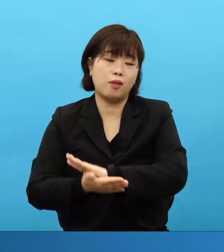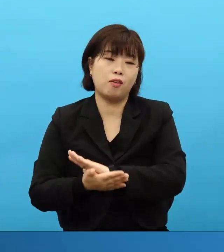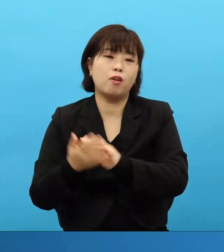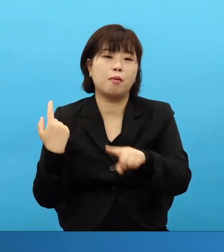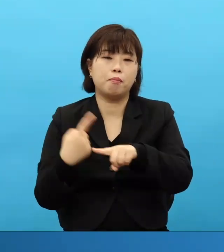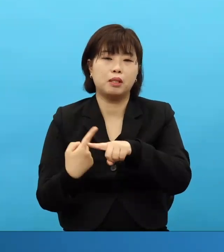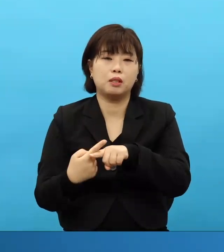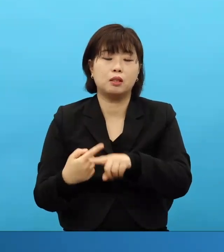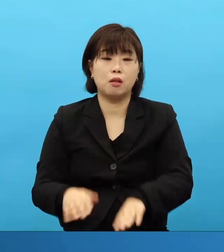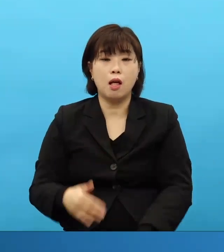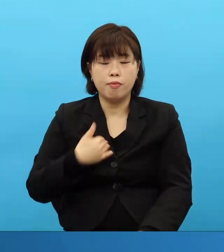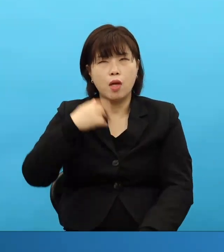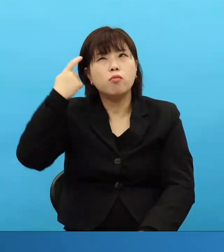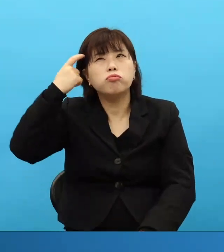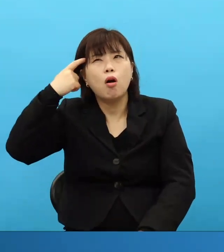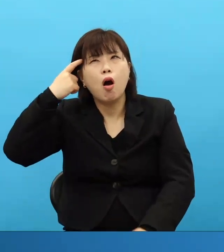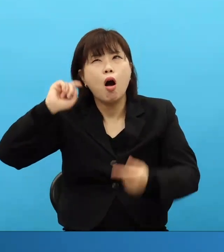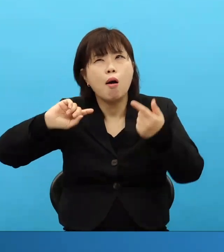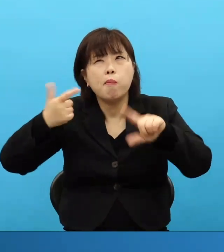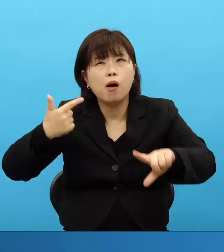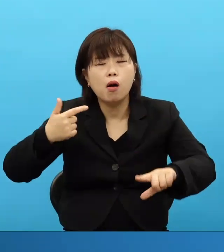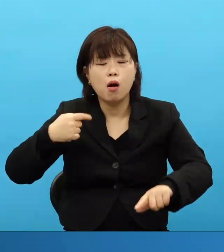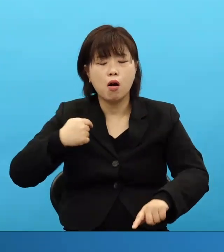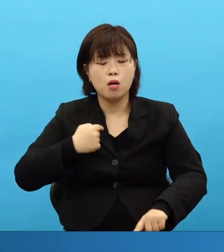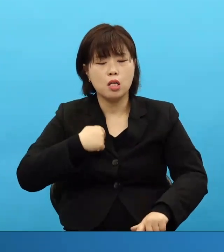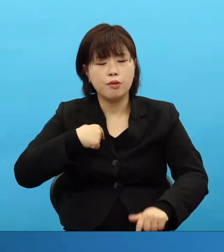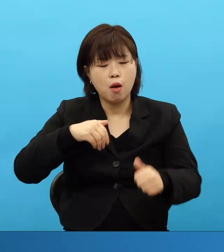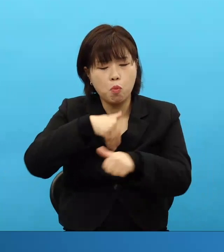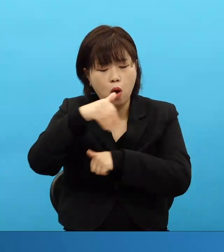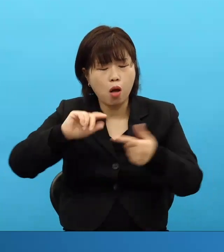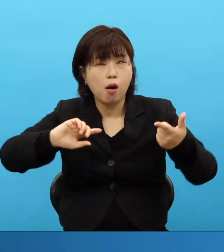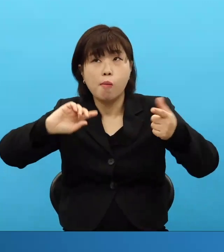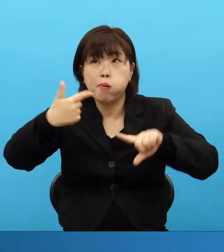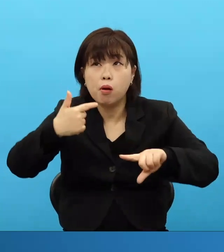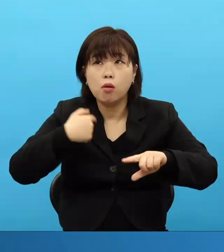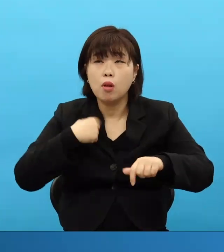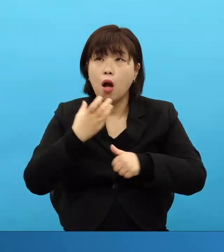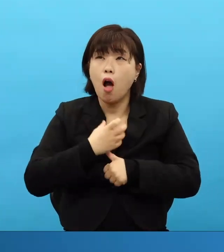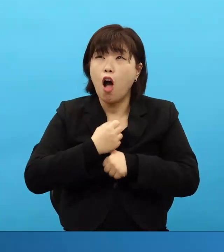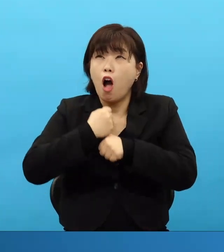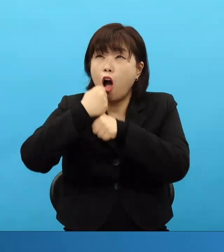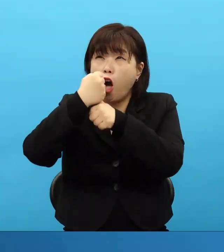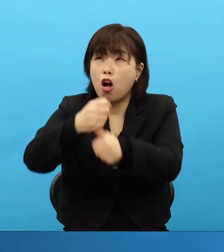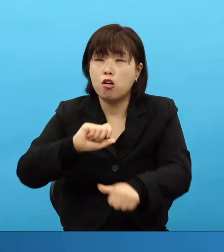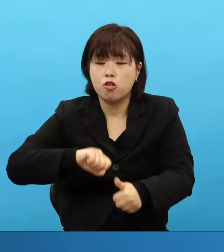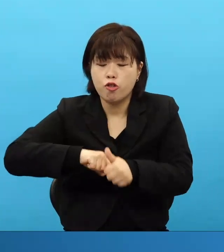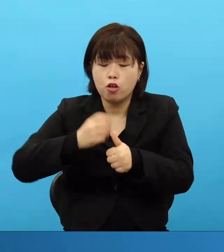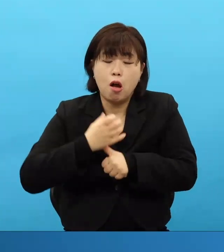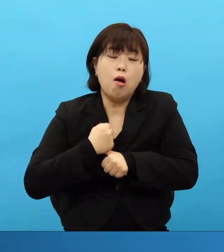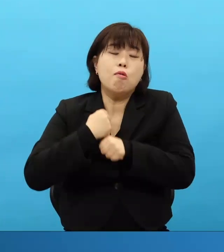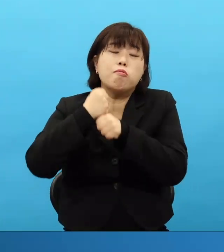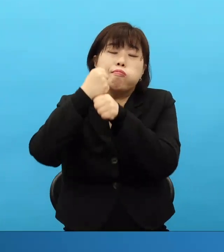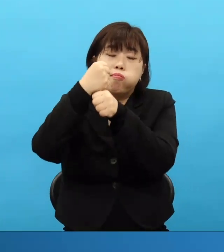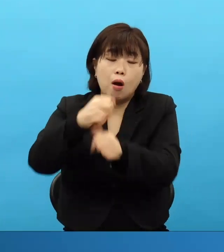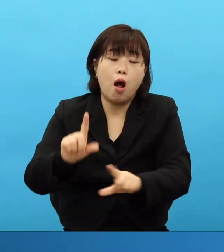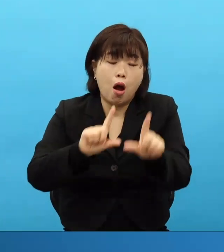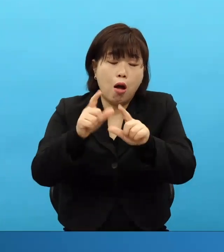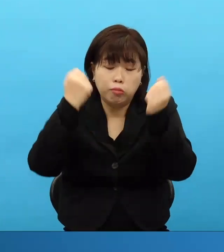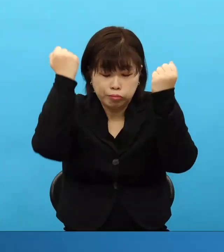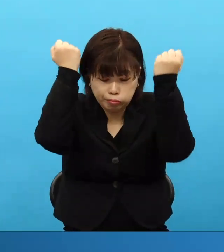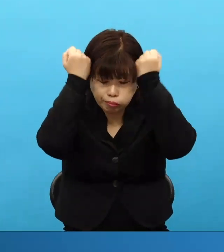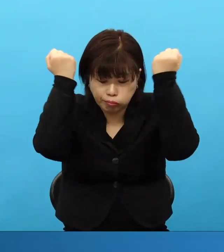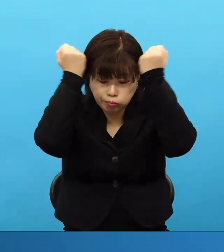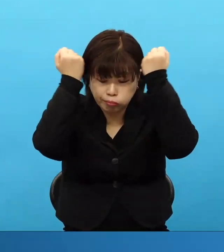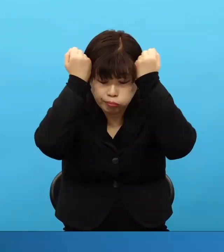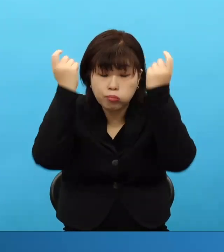안 맞는 곳으로. That to a place that does not match your 그렇잖아요. thinking at all. Isn't that so? 여기에 세계적인 답이 있다. That's where the world-class answer 이걸 이제 lies.